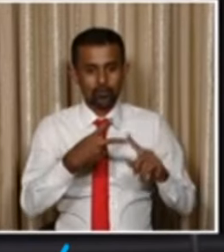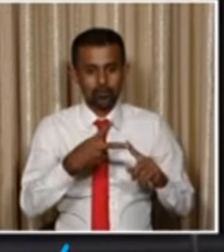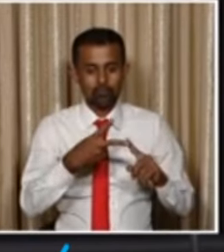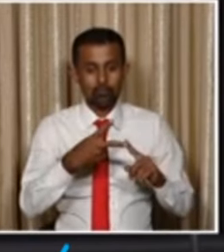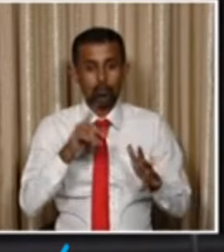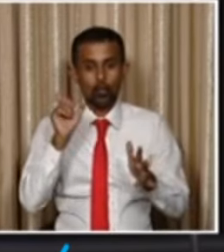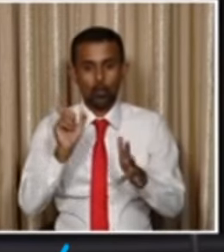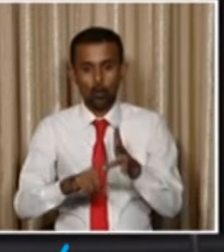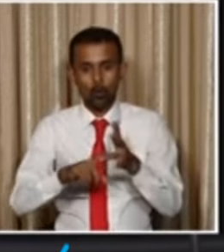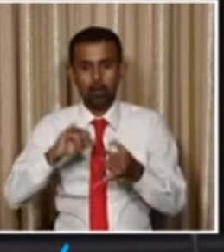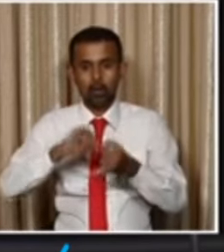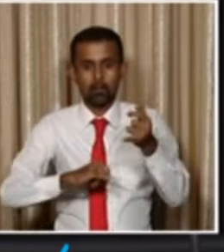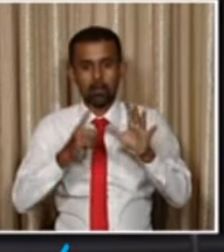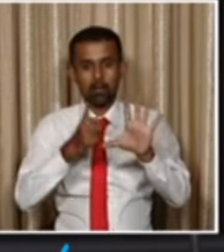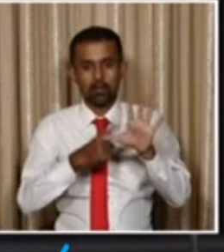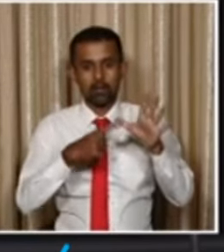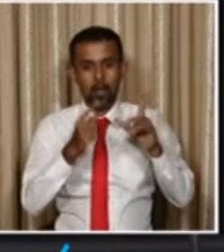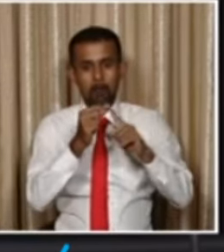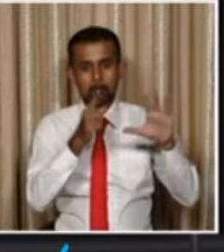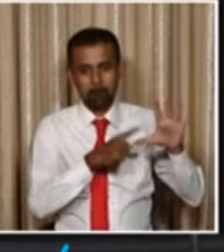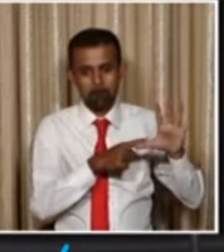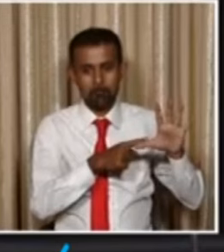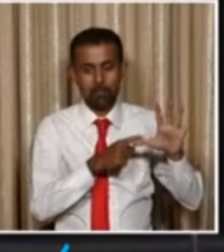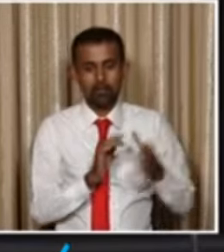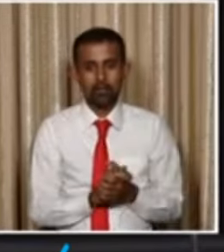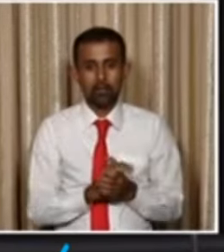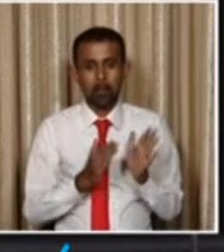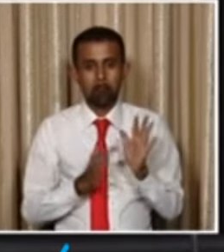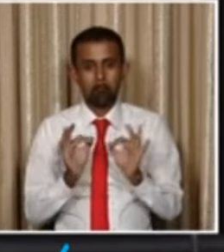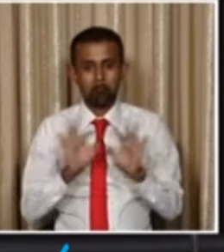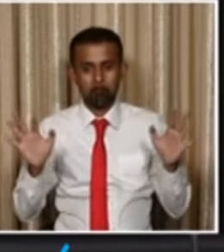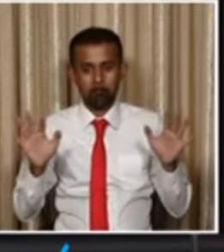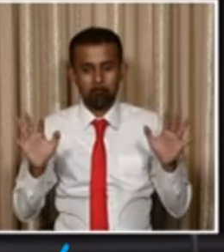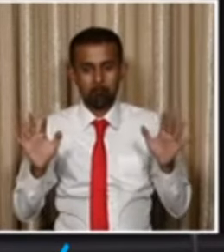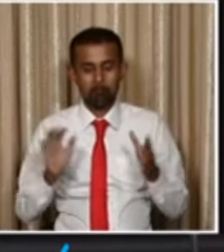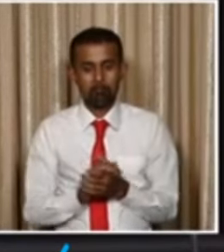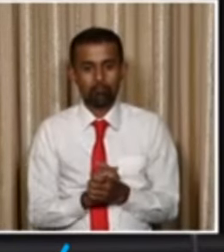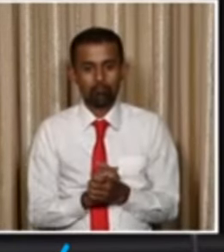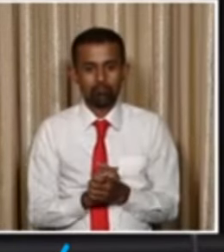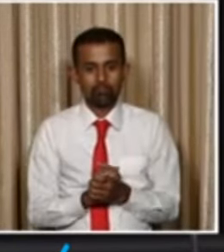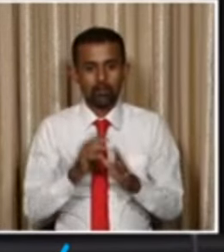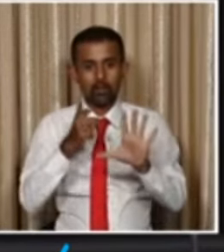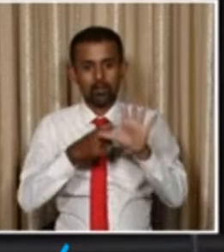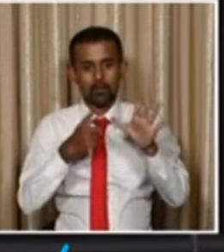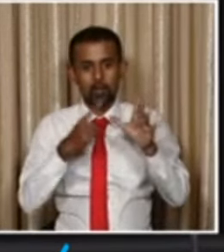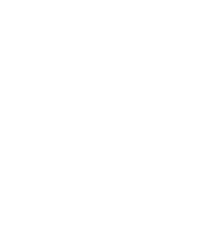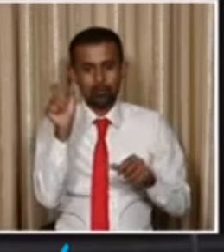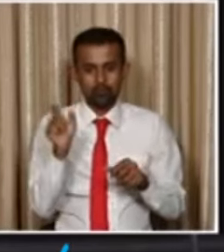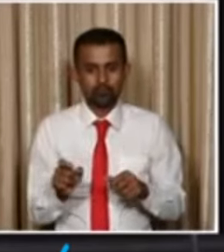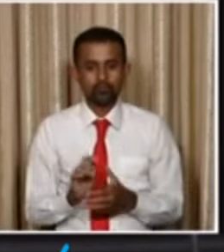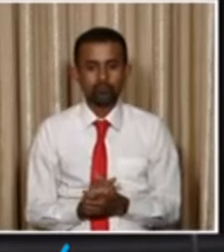யாப்பா, அவரது ஊடக செயலாளரும் ஒரு யாப்பா, அவரது பொதுமக்கள் தொடர்பு உத்தியோகத்தரும் ஒரு